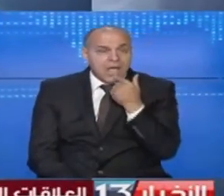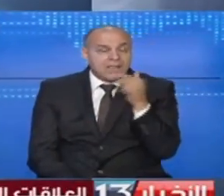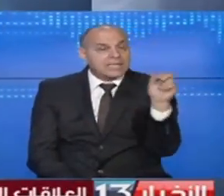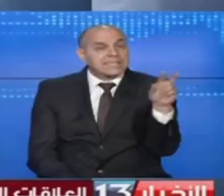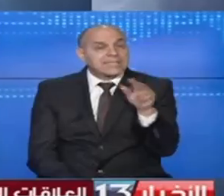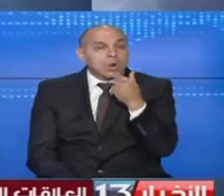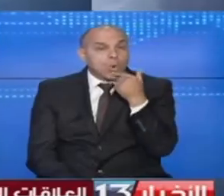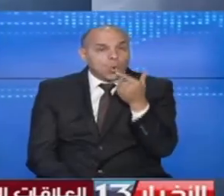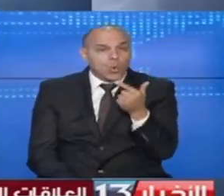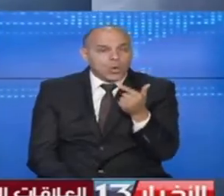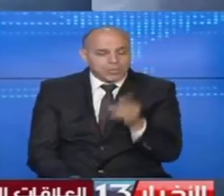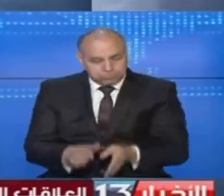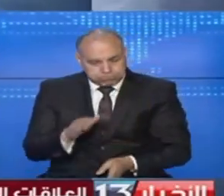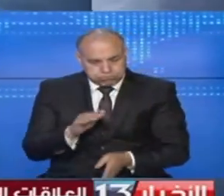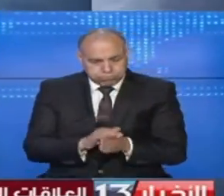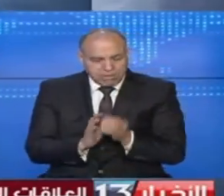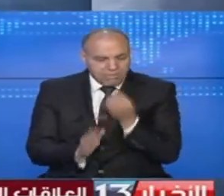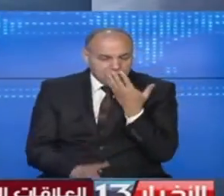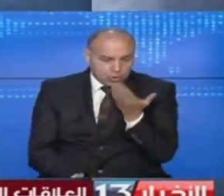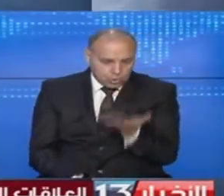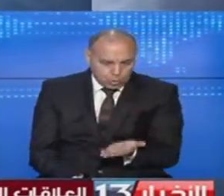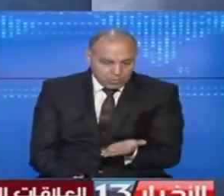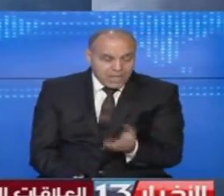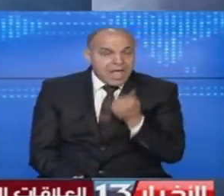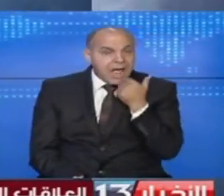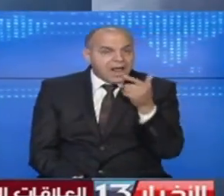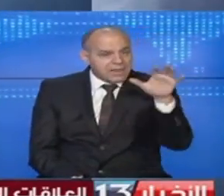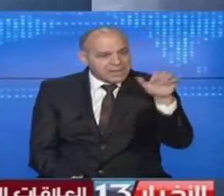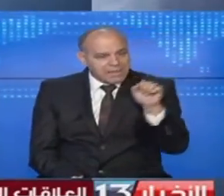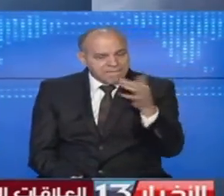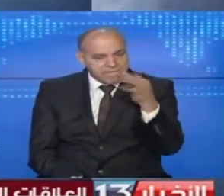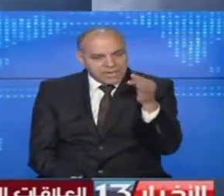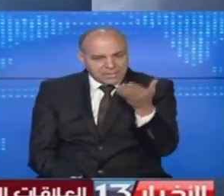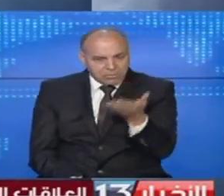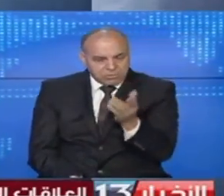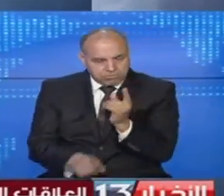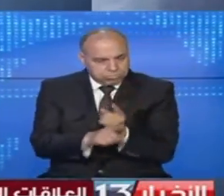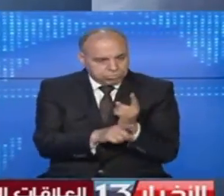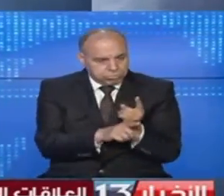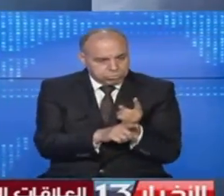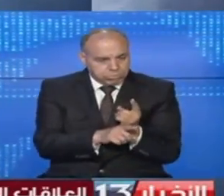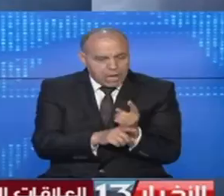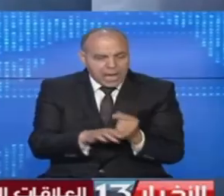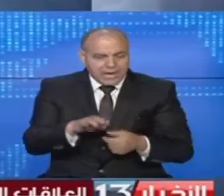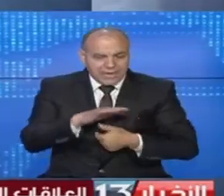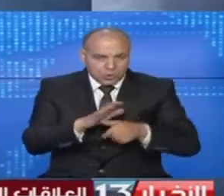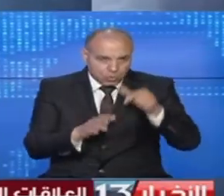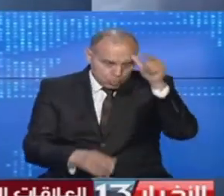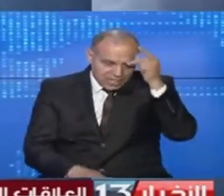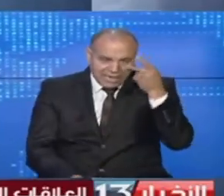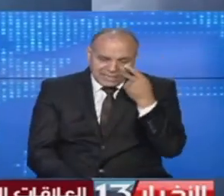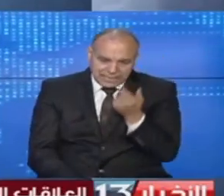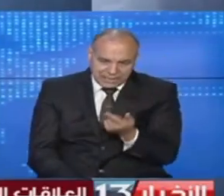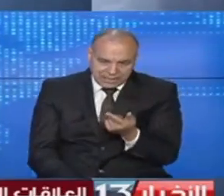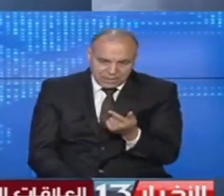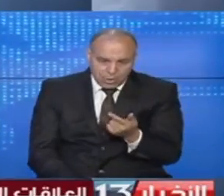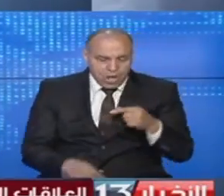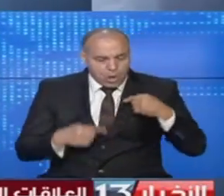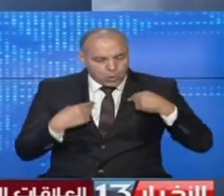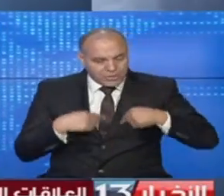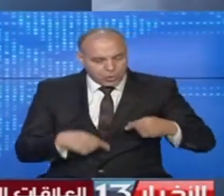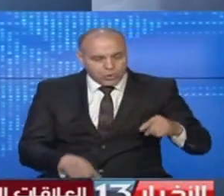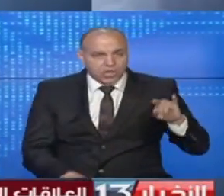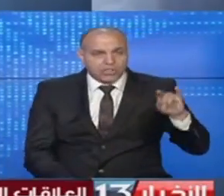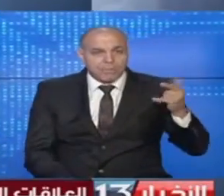الزيارة التي تنطلق عشية اليوم سيكون للضيف الفرنسي لقاءات مع رئيس الجمهورية قيس سعيد ورئيس